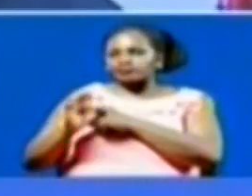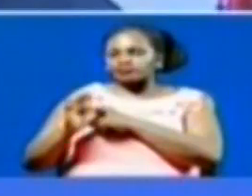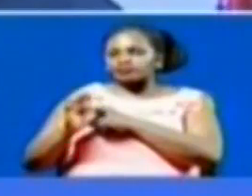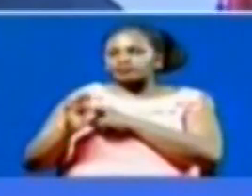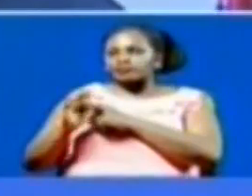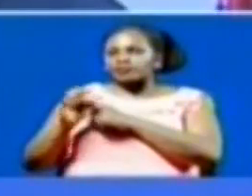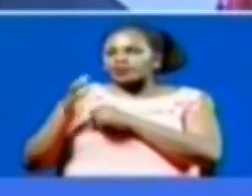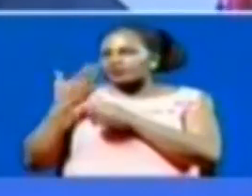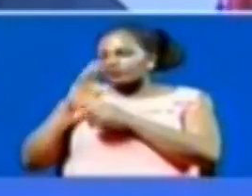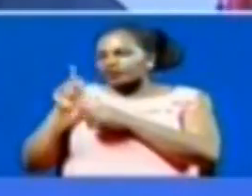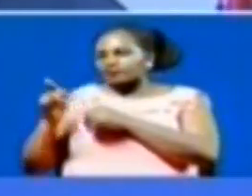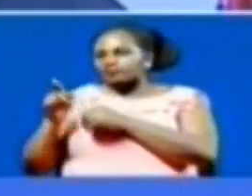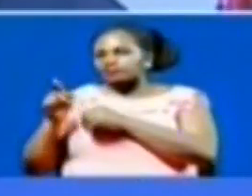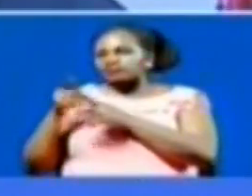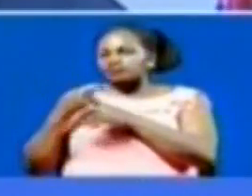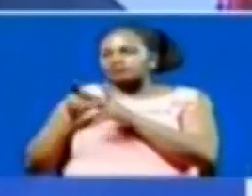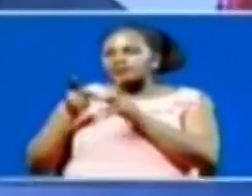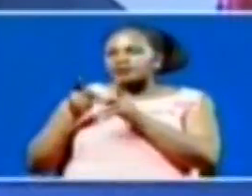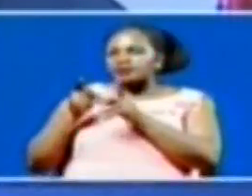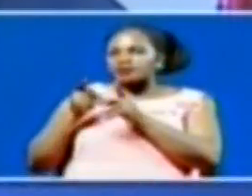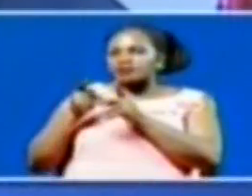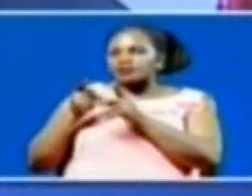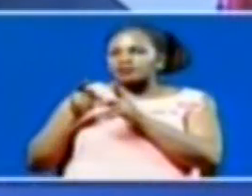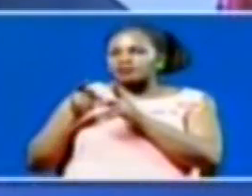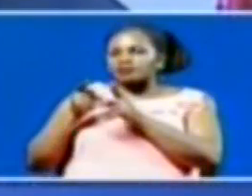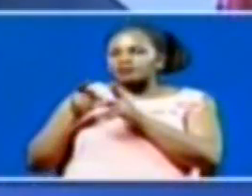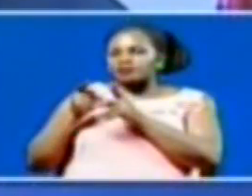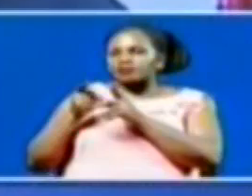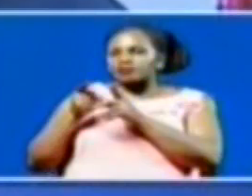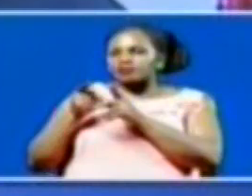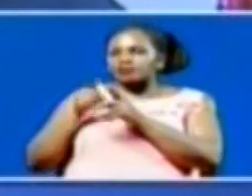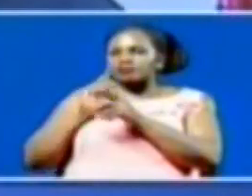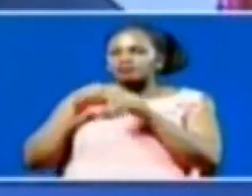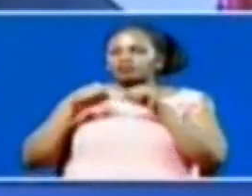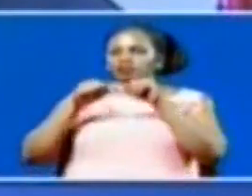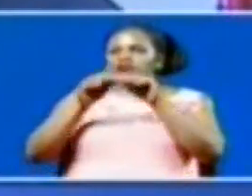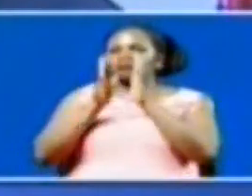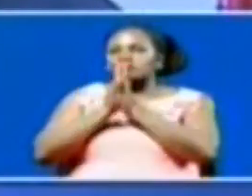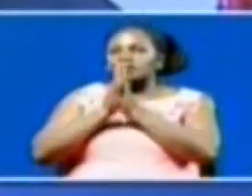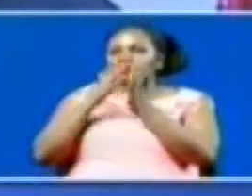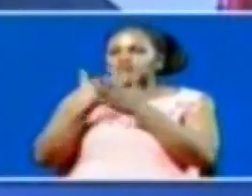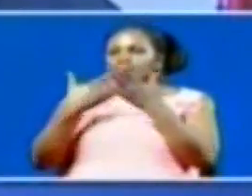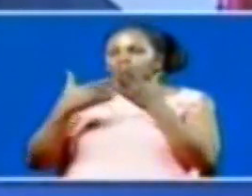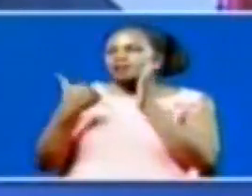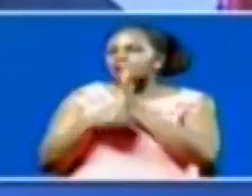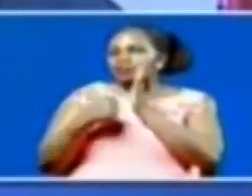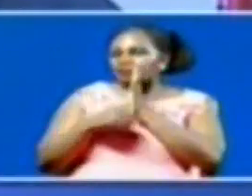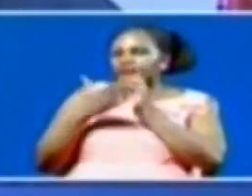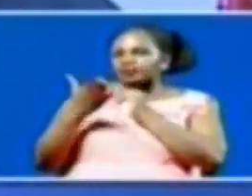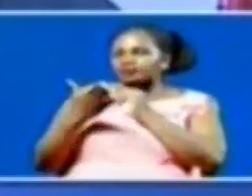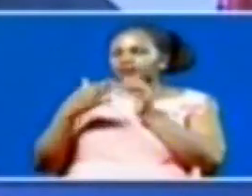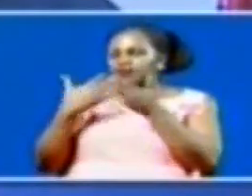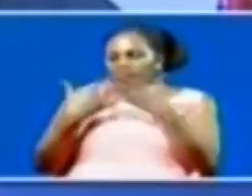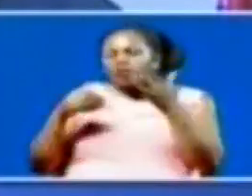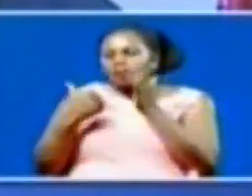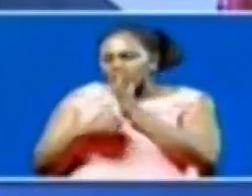He has chased her away. But still, we should pray for him. There's something wrong